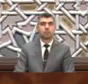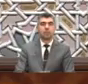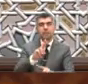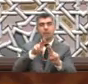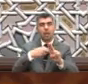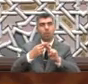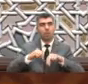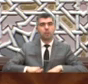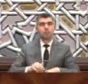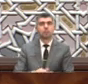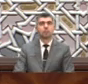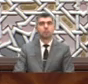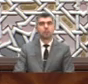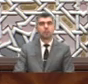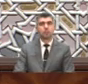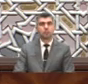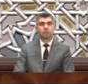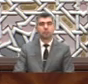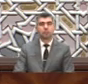السيد الوزير.